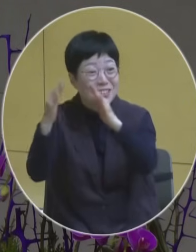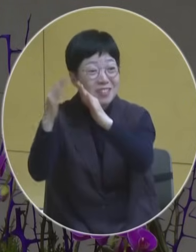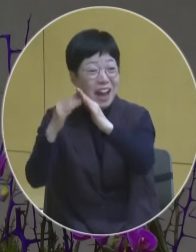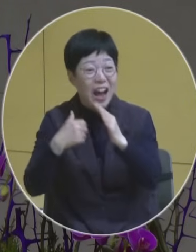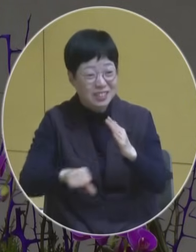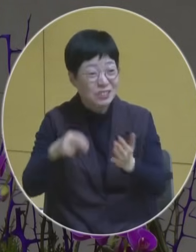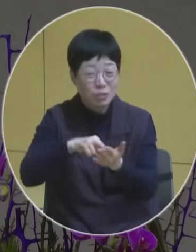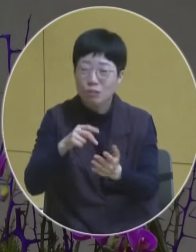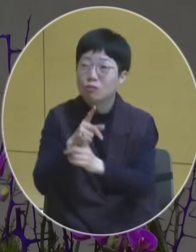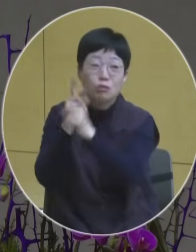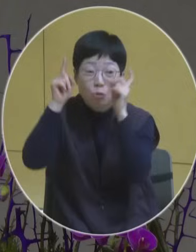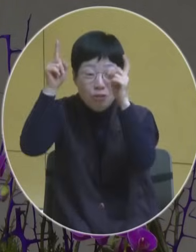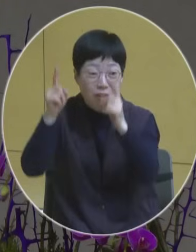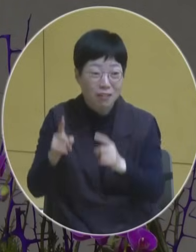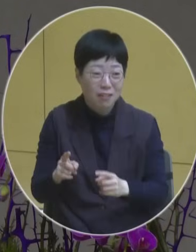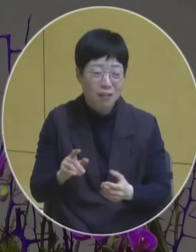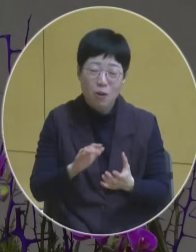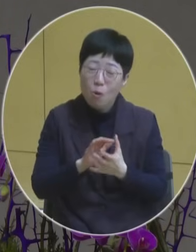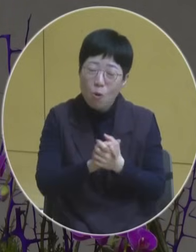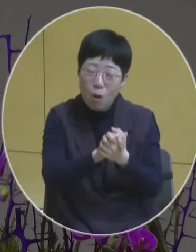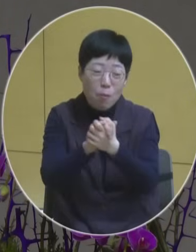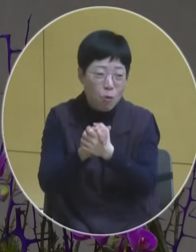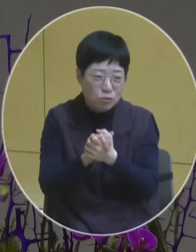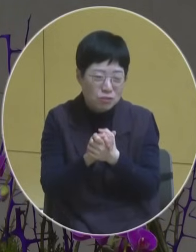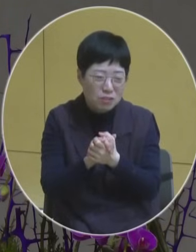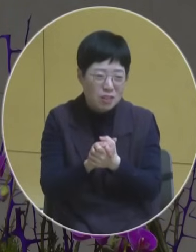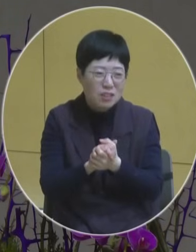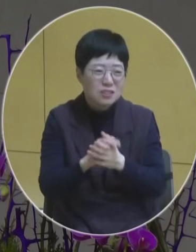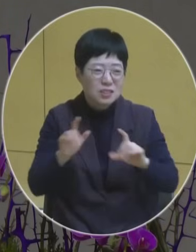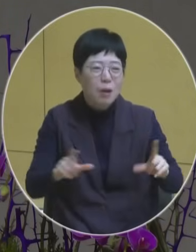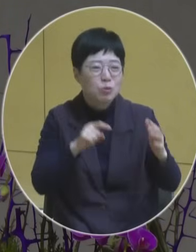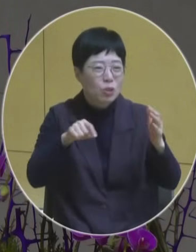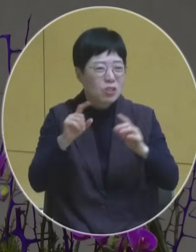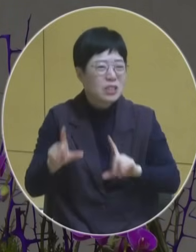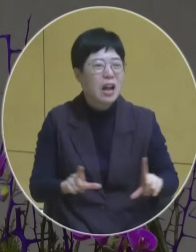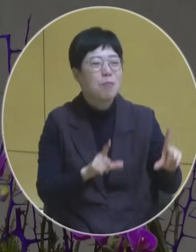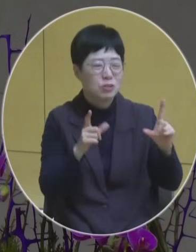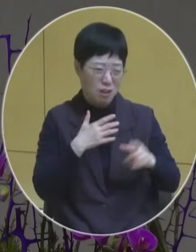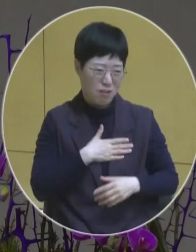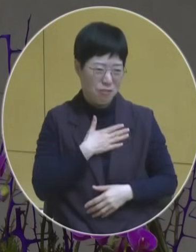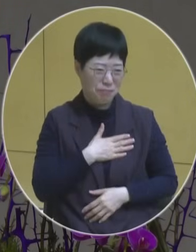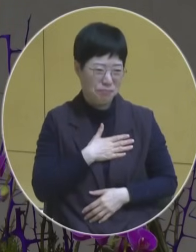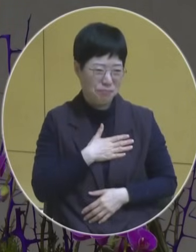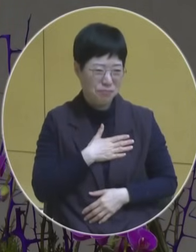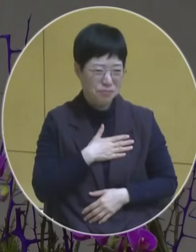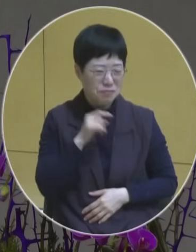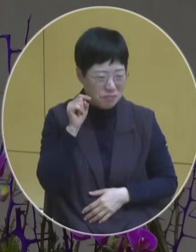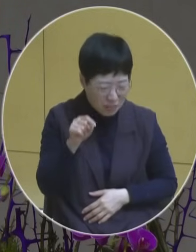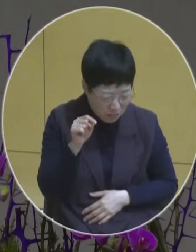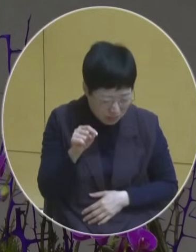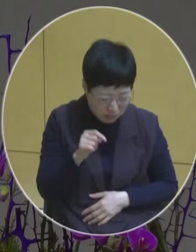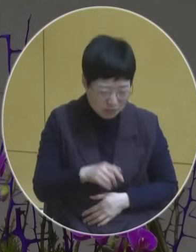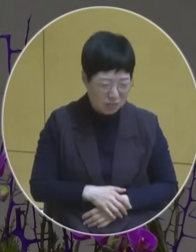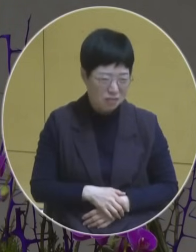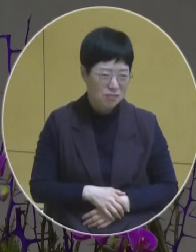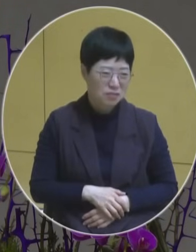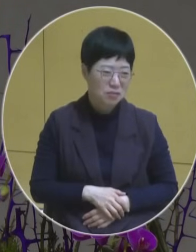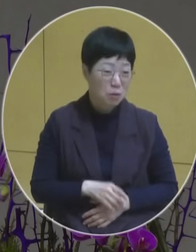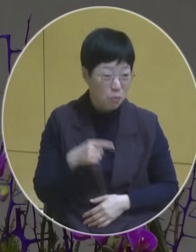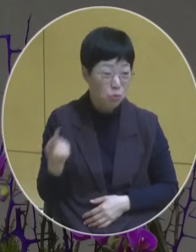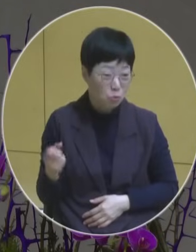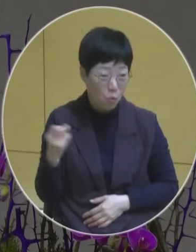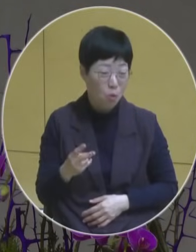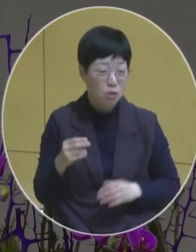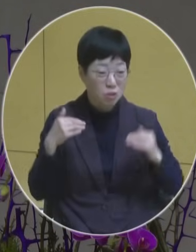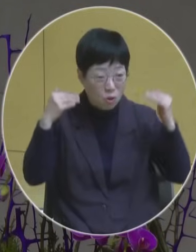우리가 진정한 화해와 화목은 우리 속에서 사라져 버렸어요. 이것을 회복하는 거예요. 자, 그 다음에